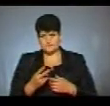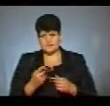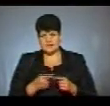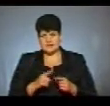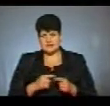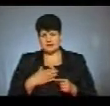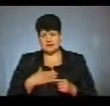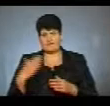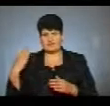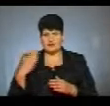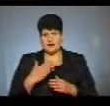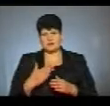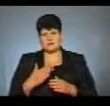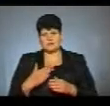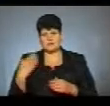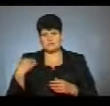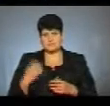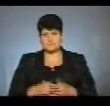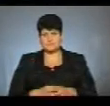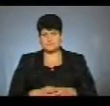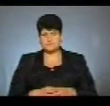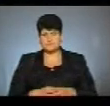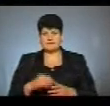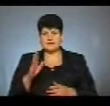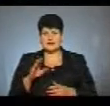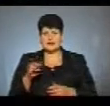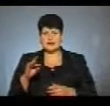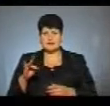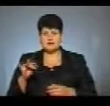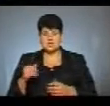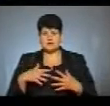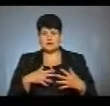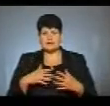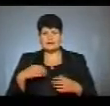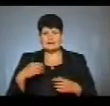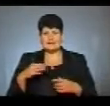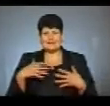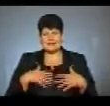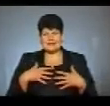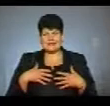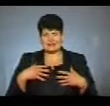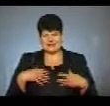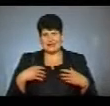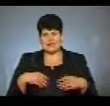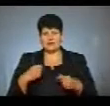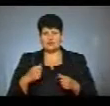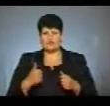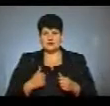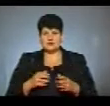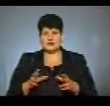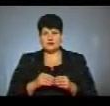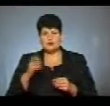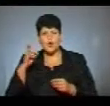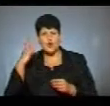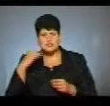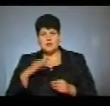мене вдарили по спині під час бою. Віталій Трепіший – воїн татарського війська, яка разом із козаками були союзниками. Та